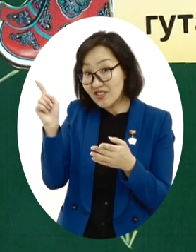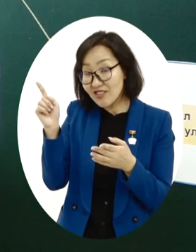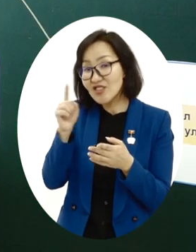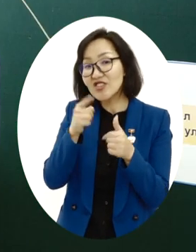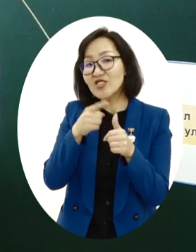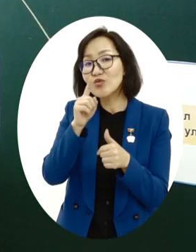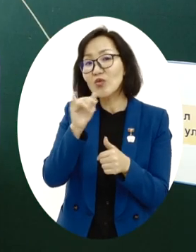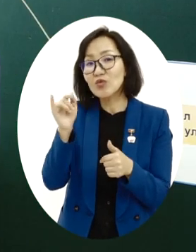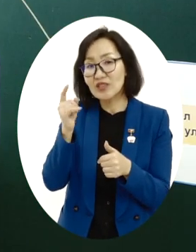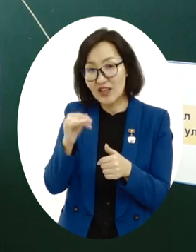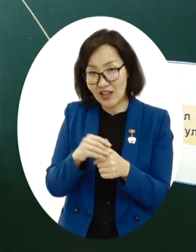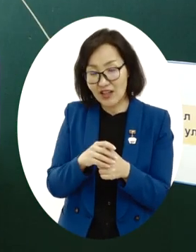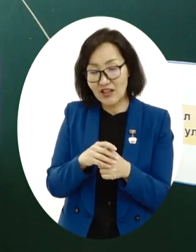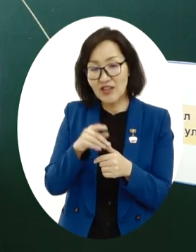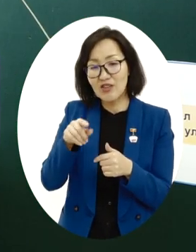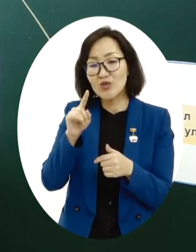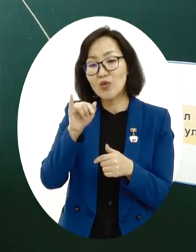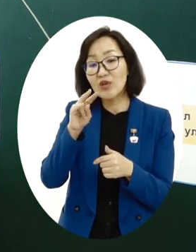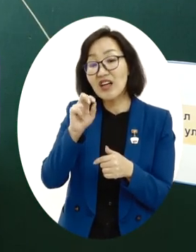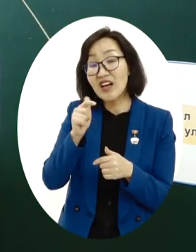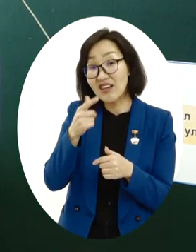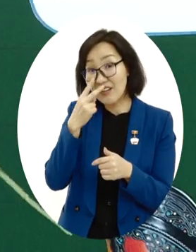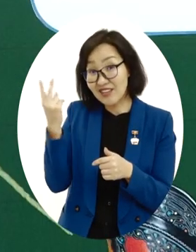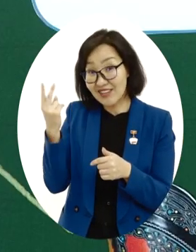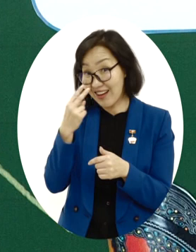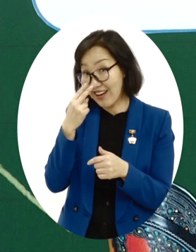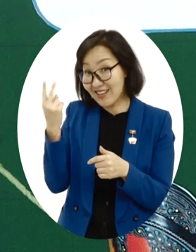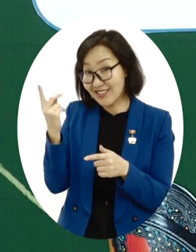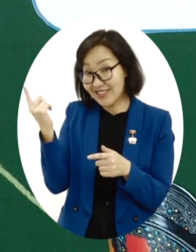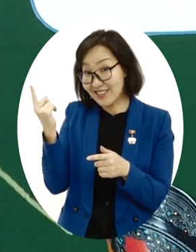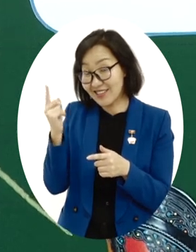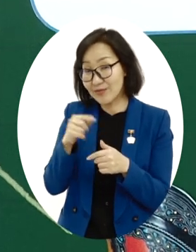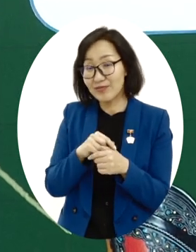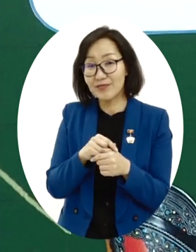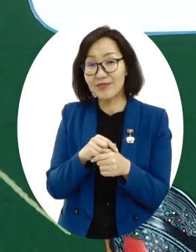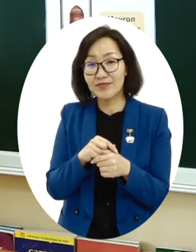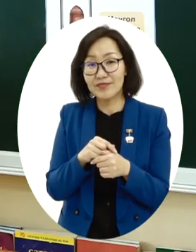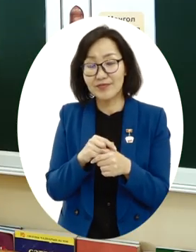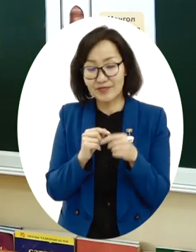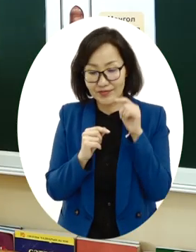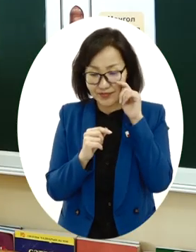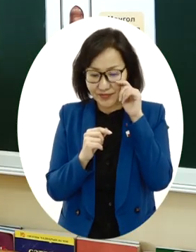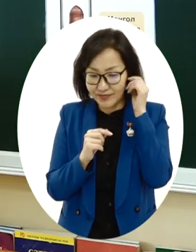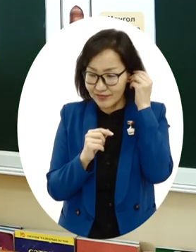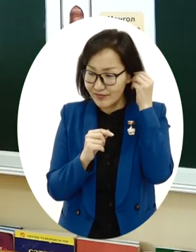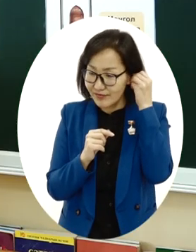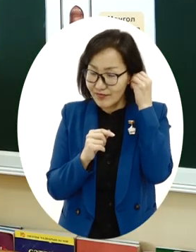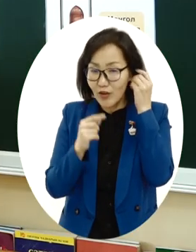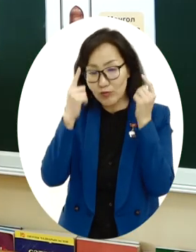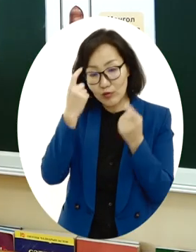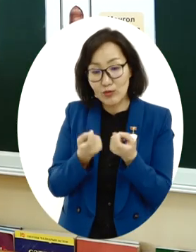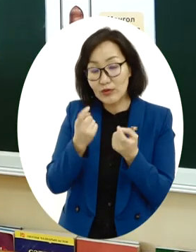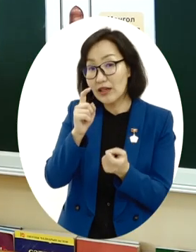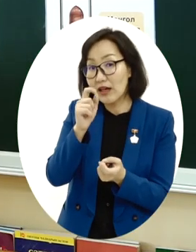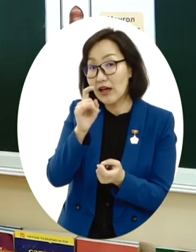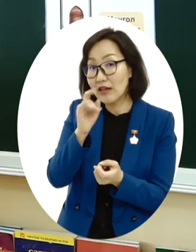гэдэг. Харин энэ бол Монгол гутлын зулаг. Зулаг гэдэг нь одоо энэ харагдж байгаа хэсгийг зулаг гэдэг. За одоо энэ бол Монгол гутлын